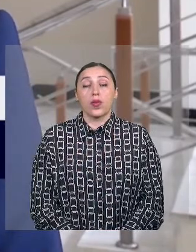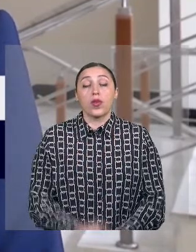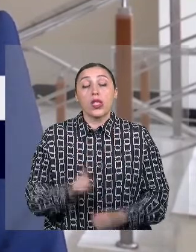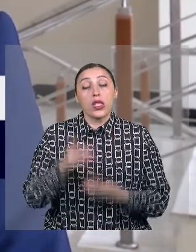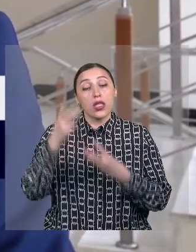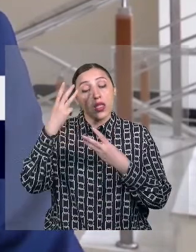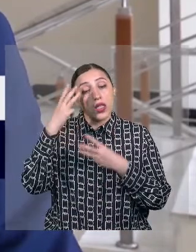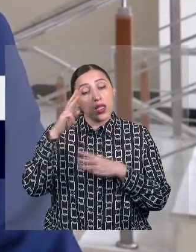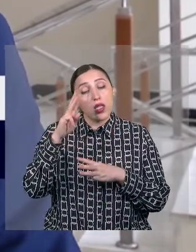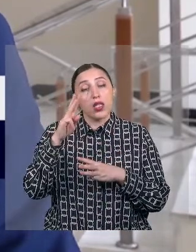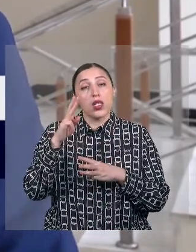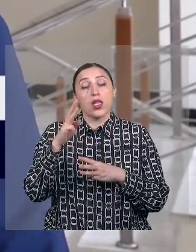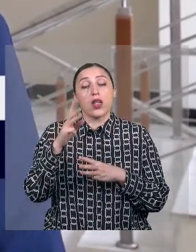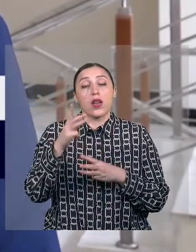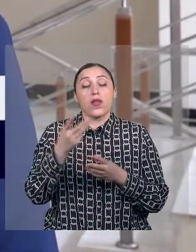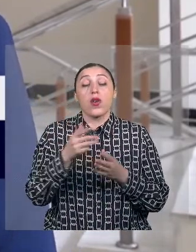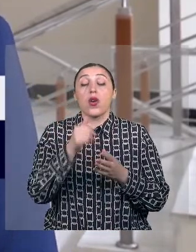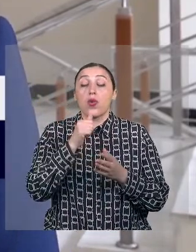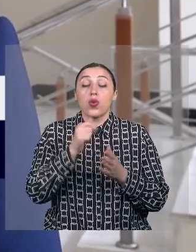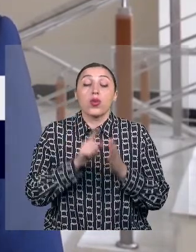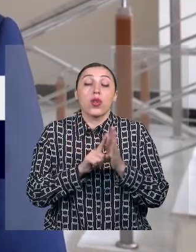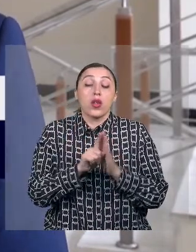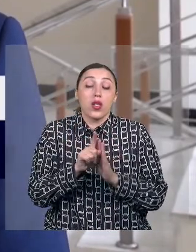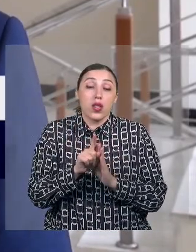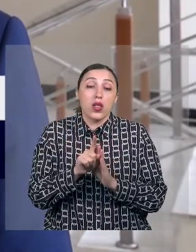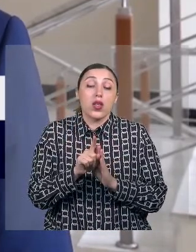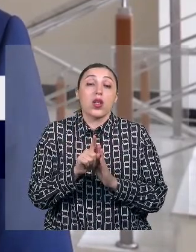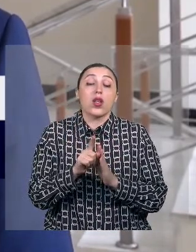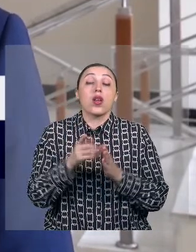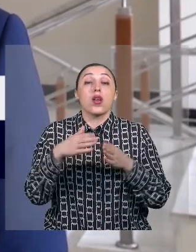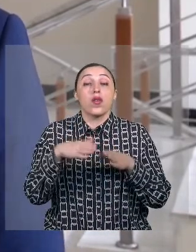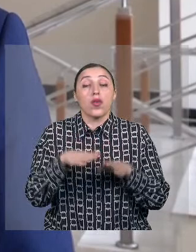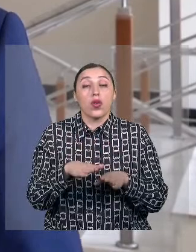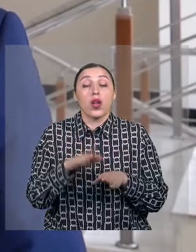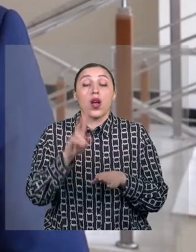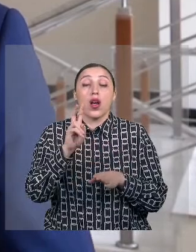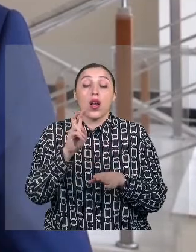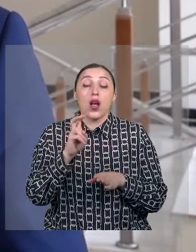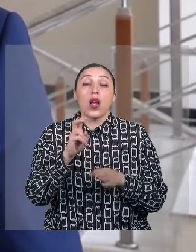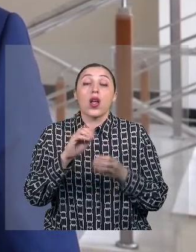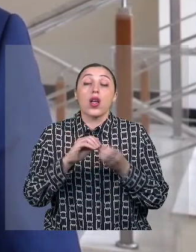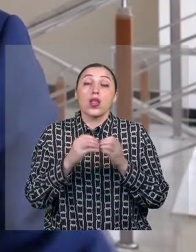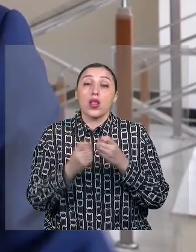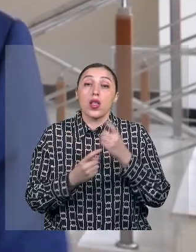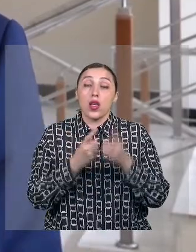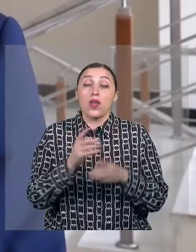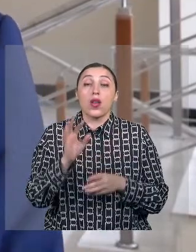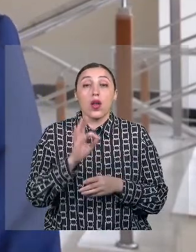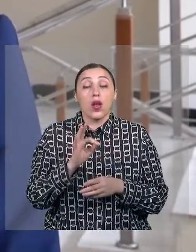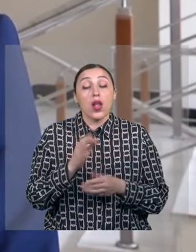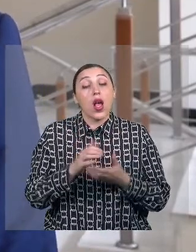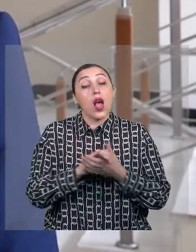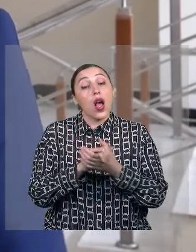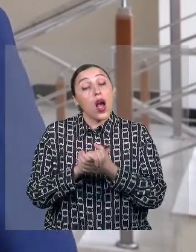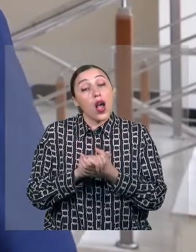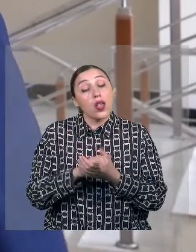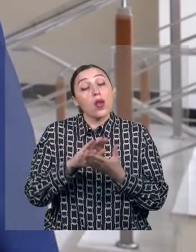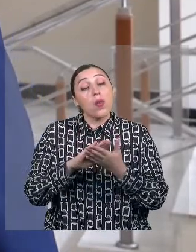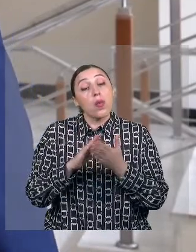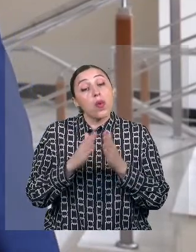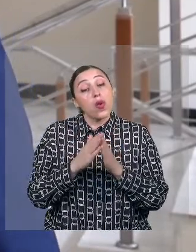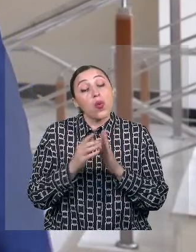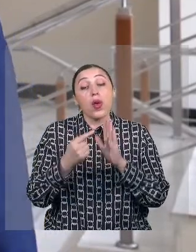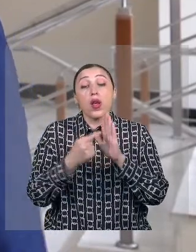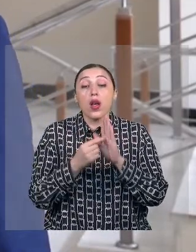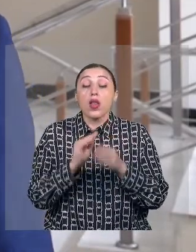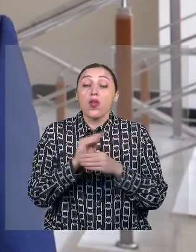ֆորմատ ձևավորվի Լեռնային Ղարաբաղի հիմնախնդրի կարգավորման հարցում, կլինի դա խաղաղության համաձայնագրի մաս,